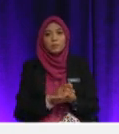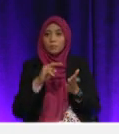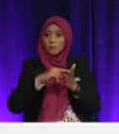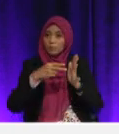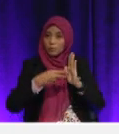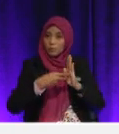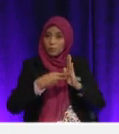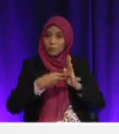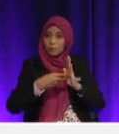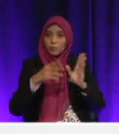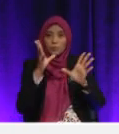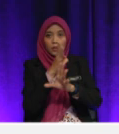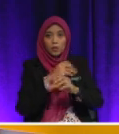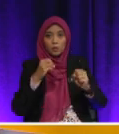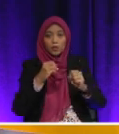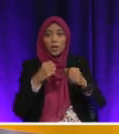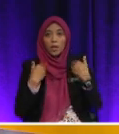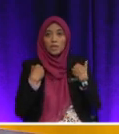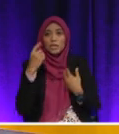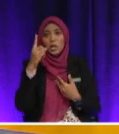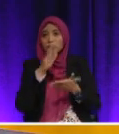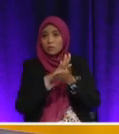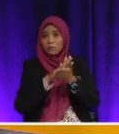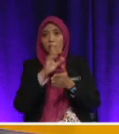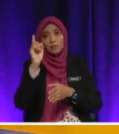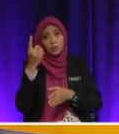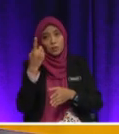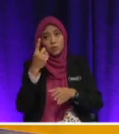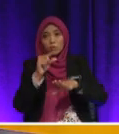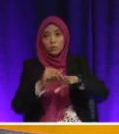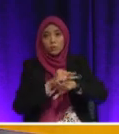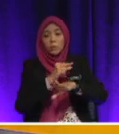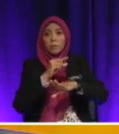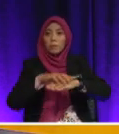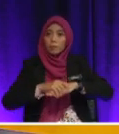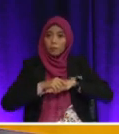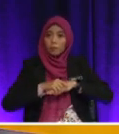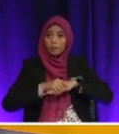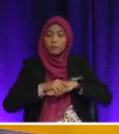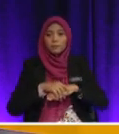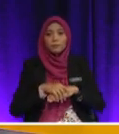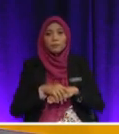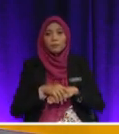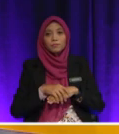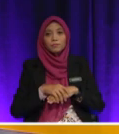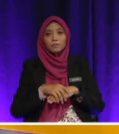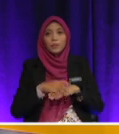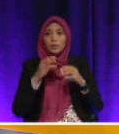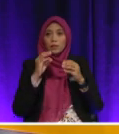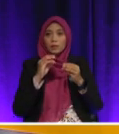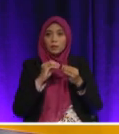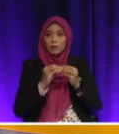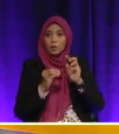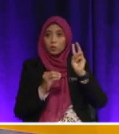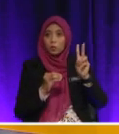di selawat ini hanya ada satu sekolah aja bilang kau eh yang akan menggunakan bahasa Inggris saja ya sebagai bahasa pengantar yang kedua